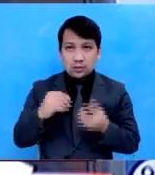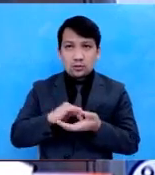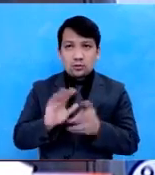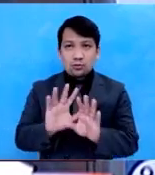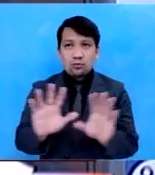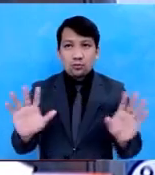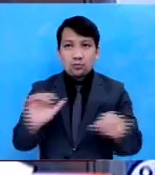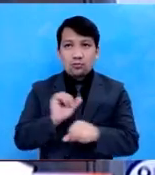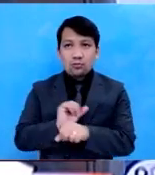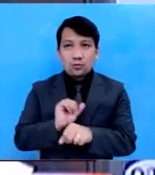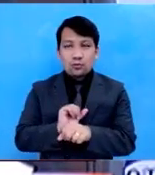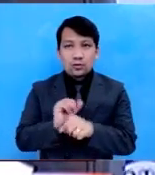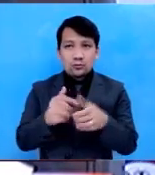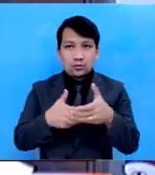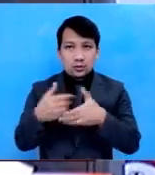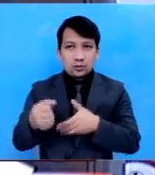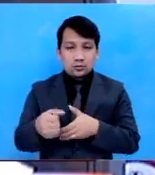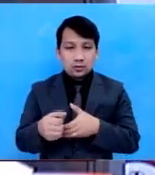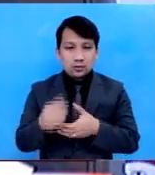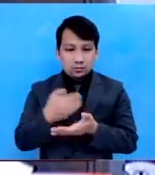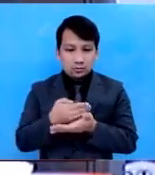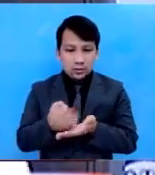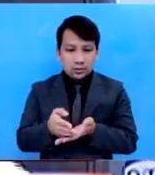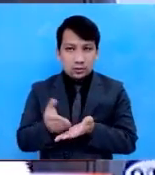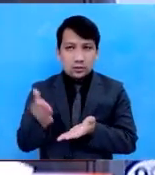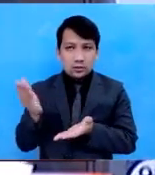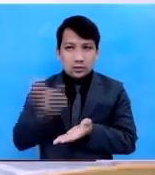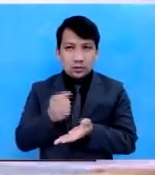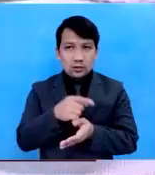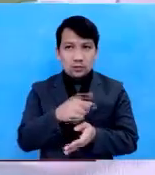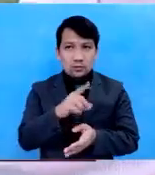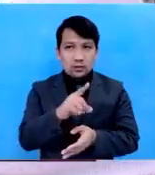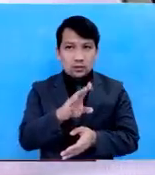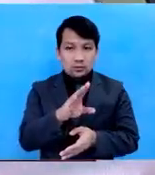at ma-release nga yung funds na hinihingi natin from DBM.